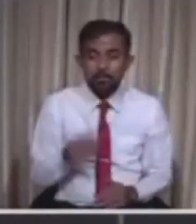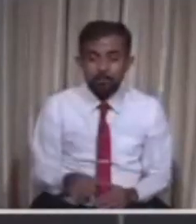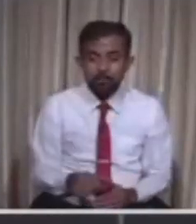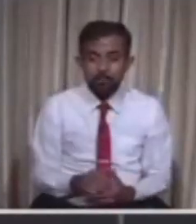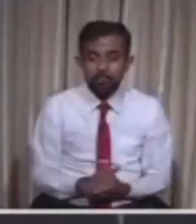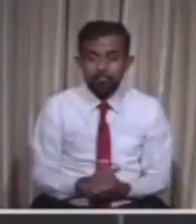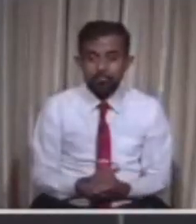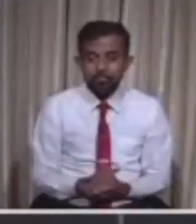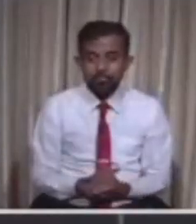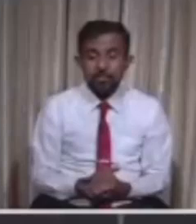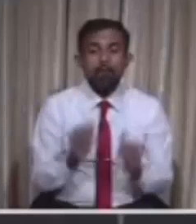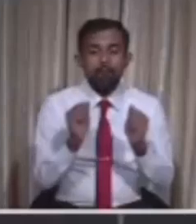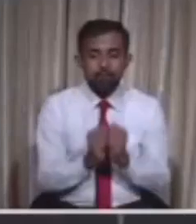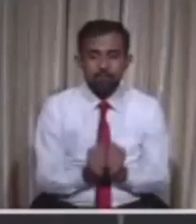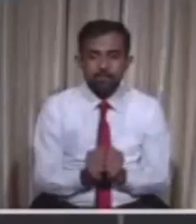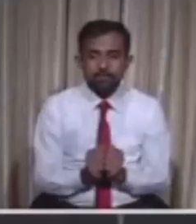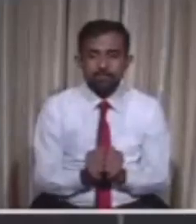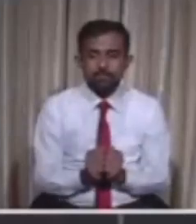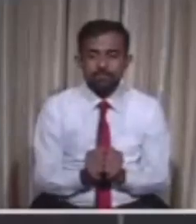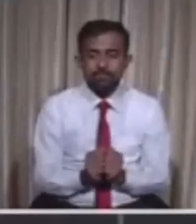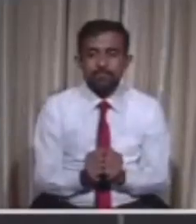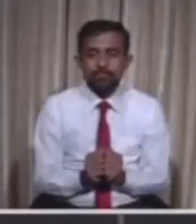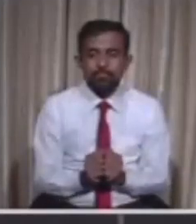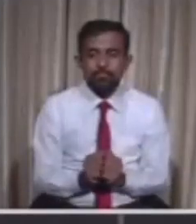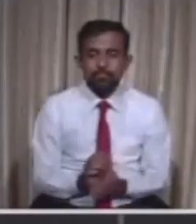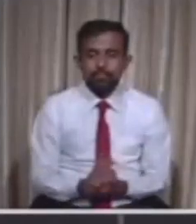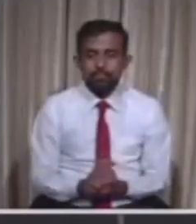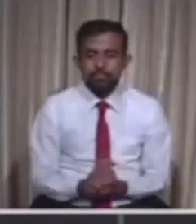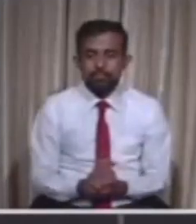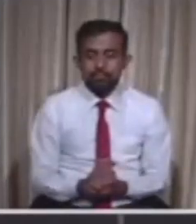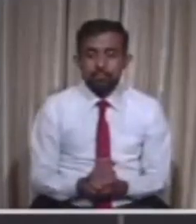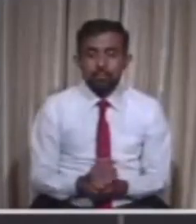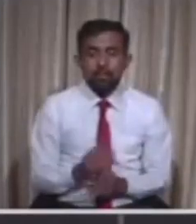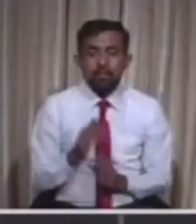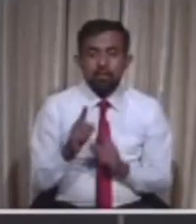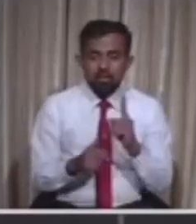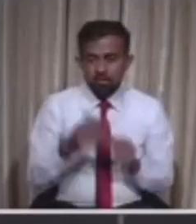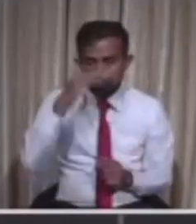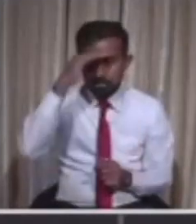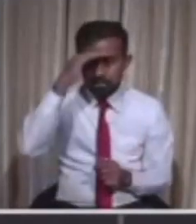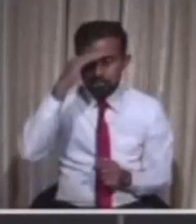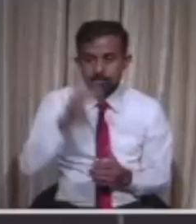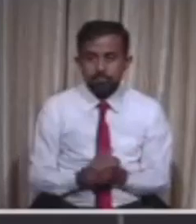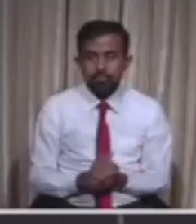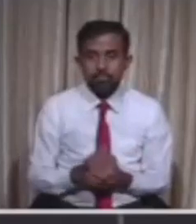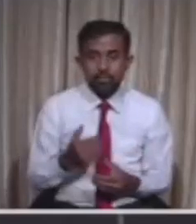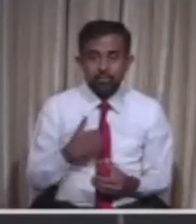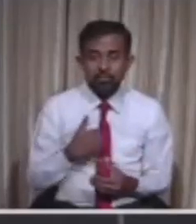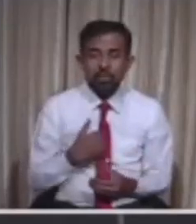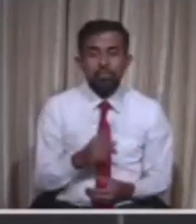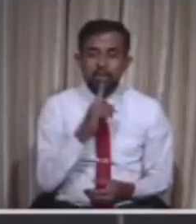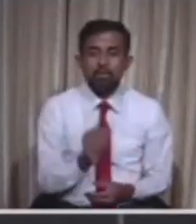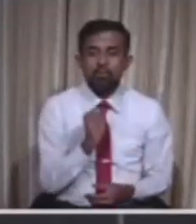මේ මේ වැඩපිළිවෙල. ඉතින් ඒ නිසා ගරු කතානායකතුමනි මම මේක මොකද කියන්නේ